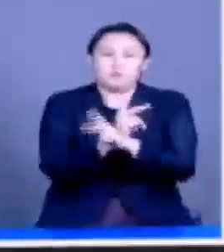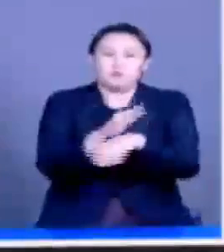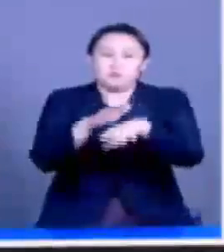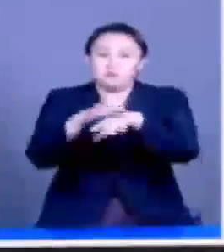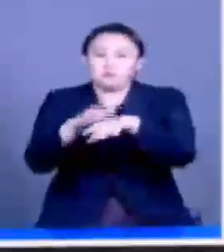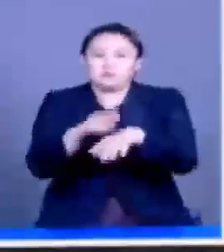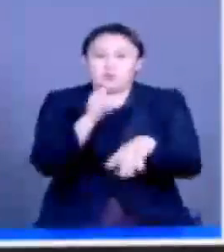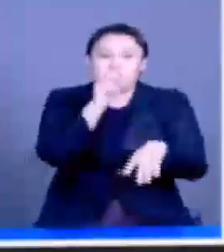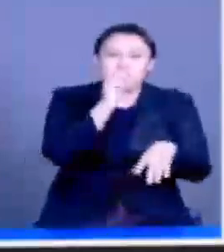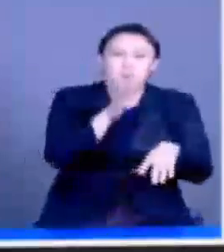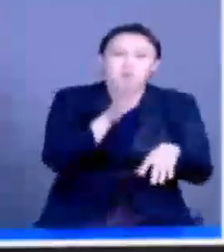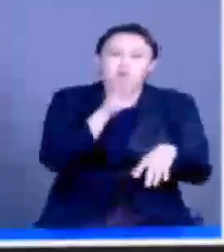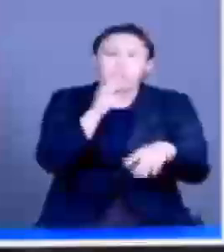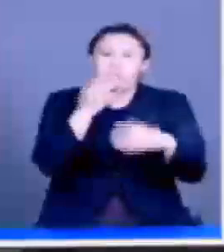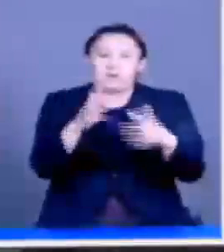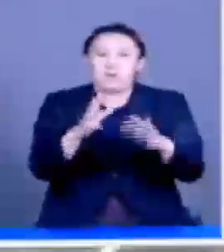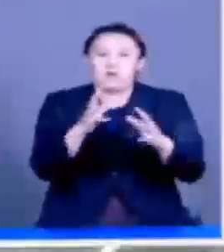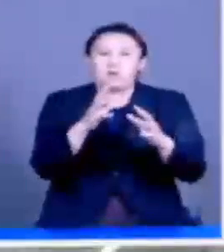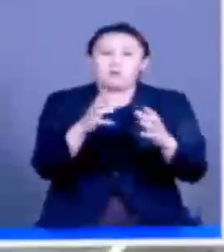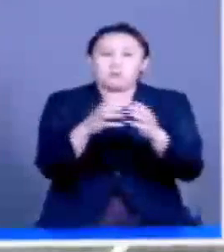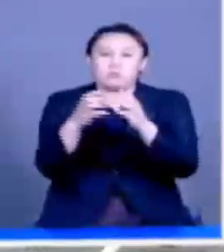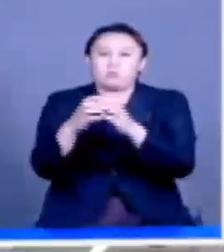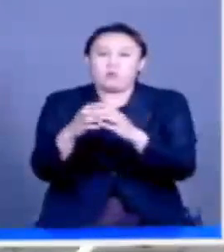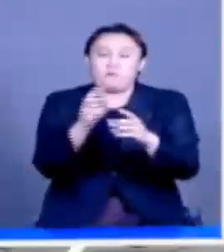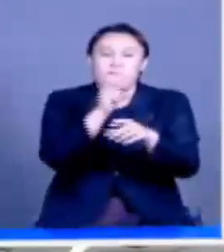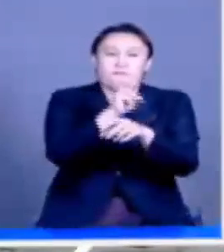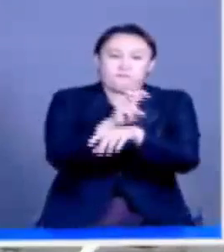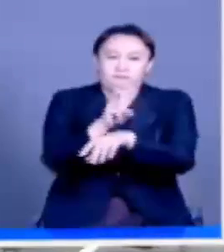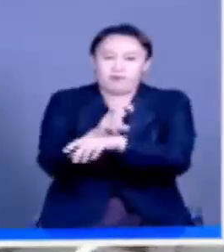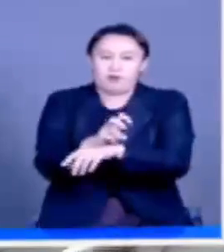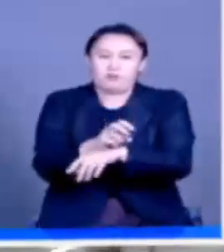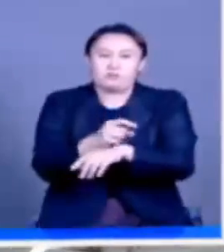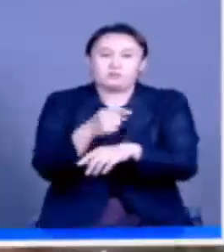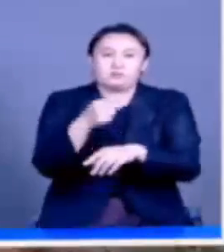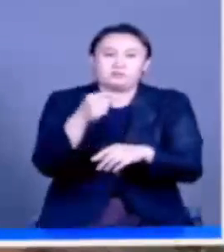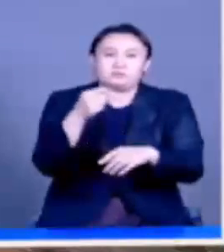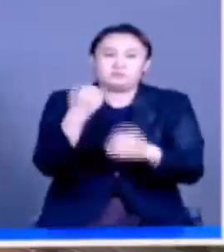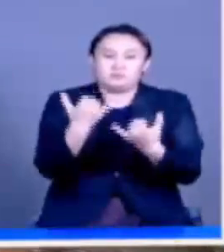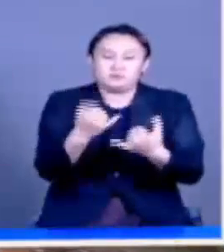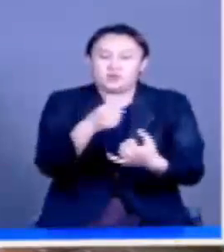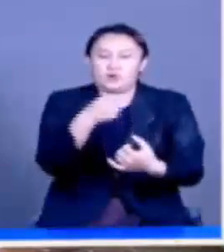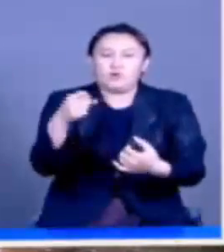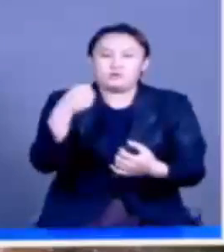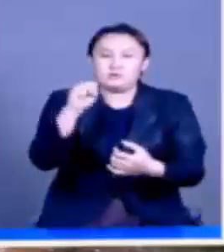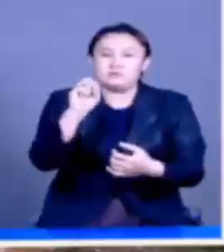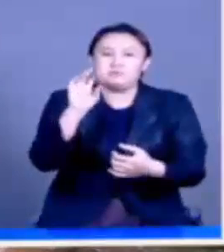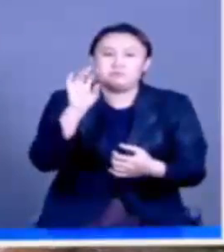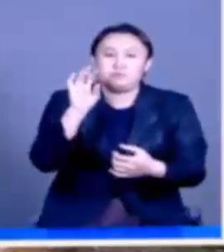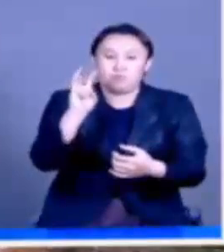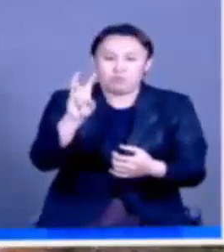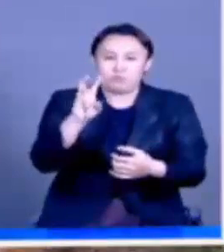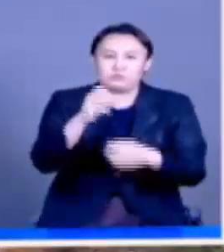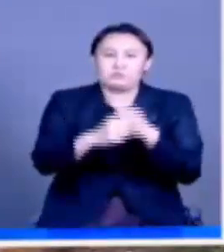จากทั้งกรมอุตุนิยมและอุทกศาสตร์แม่นให้เฝ้าระวังไปจนถึงเมื่อวันที่16กันยายน2024